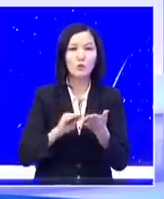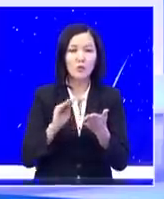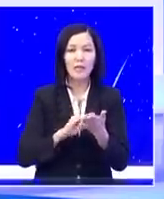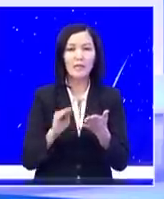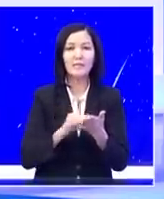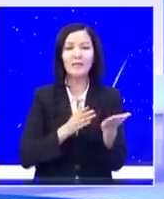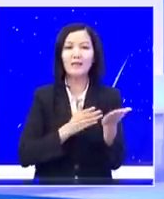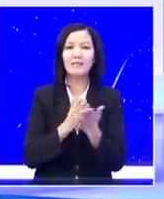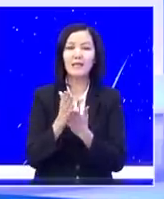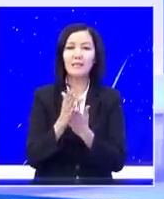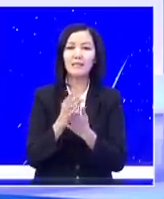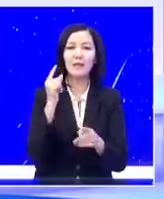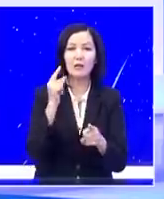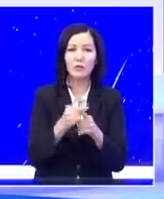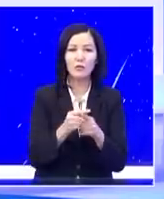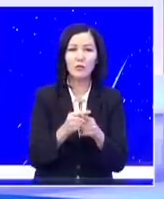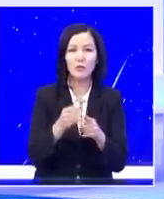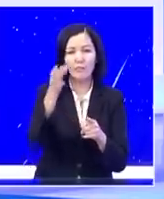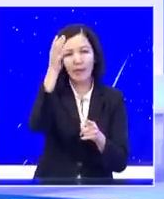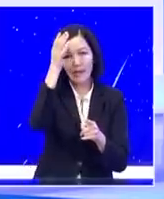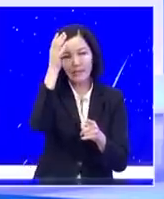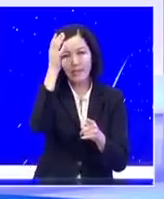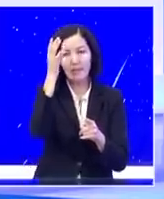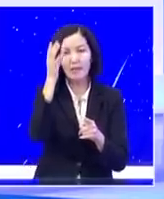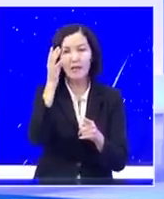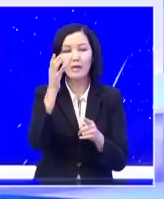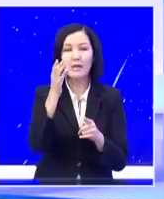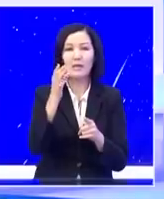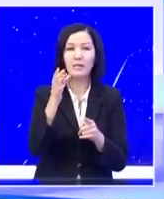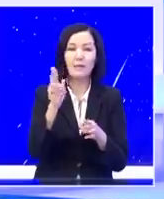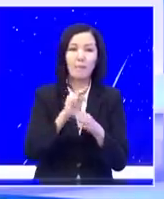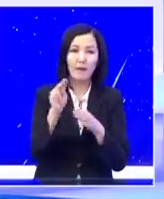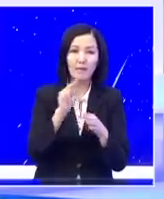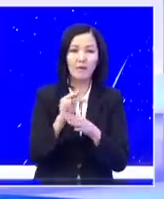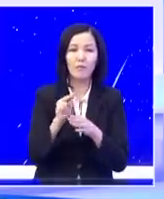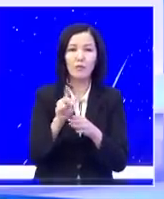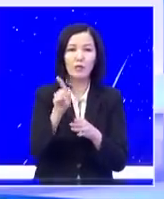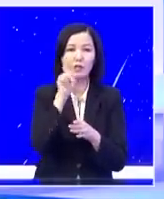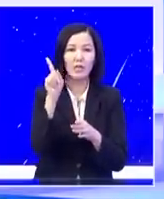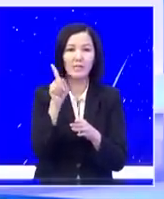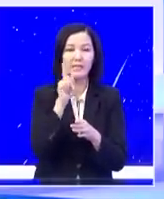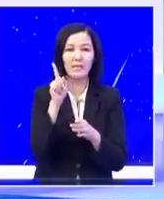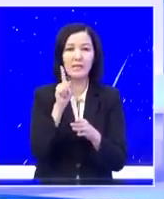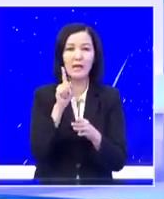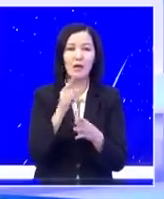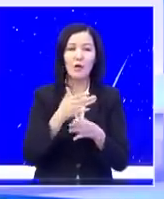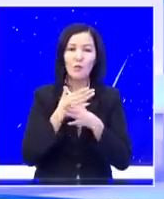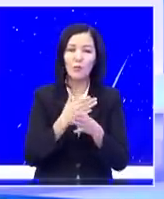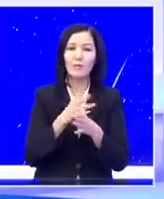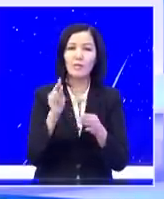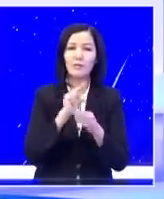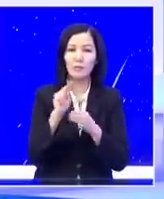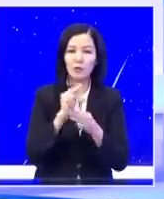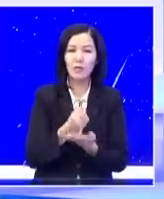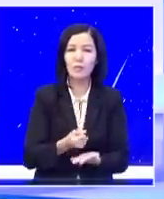болмысы салмақты сөз, пайым парасаты кейінгілерге бағдар болды. Соңынан ерген талай жас тілшінің жұлдызын жағып, ұстаздық